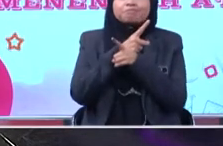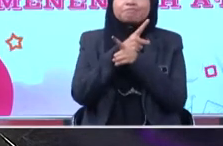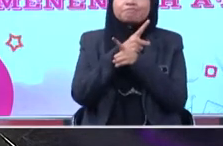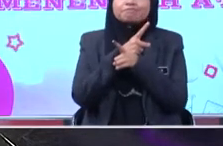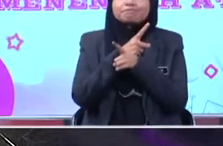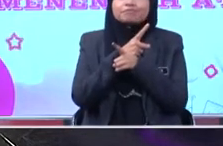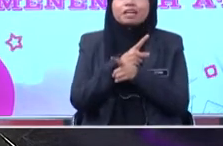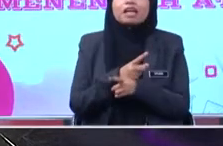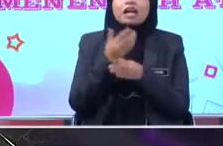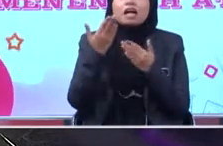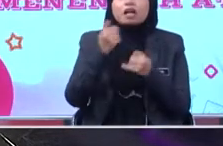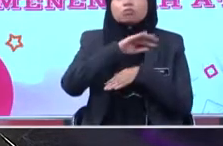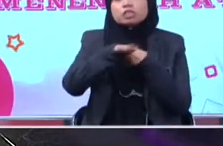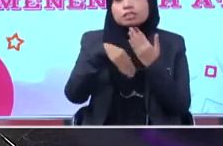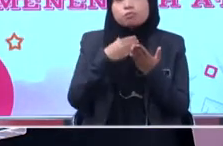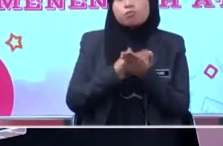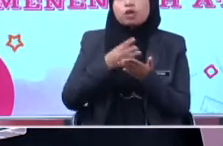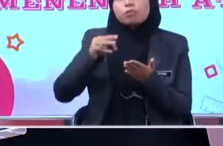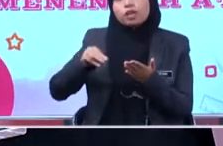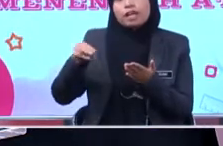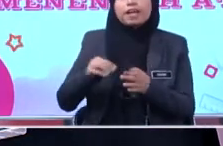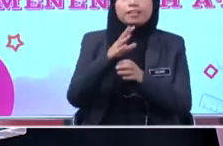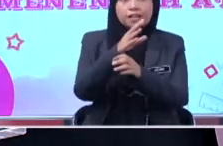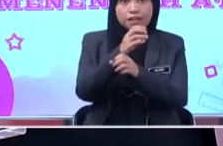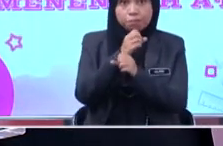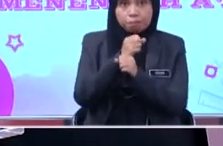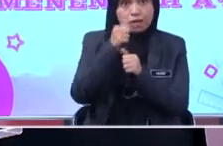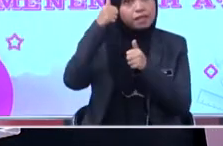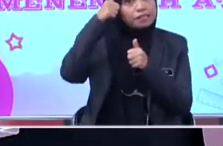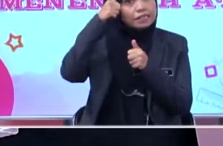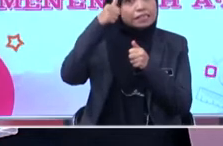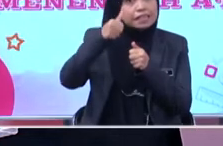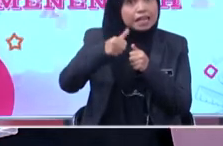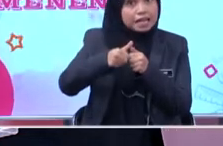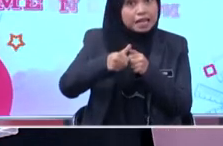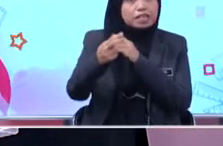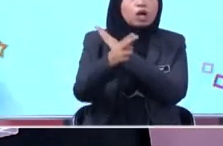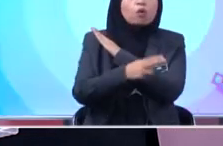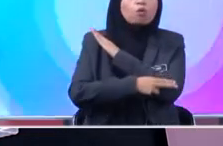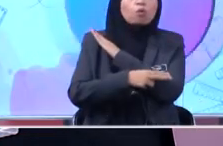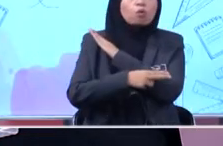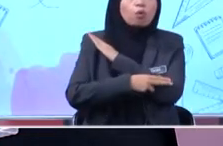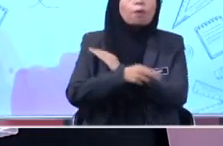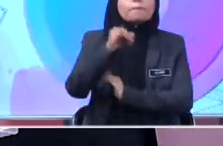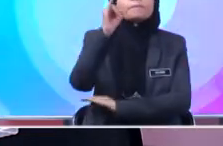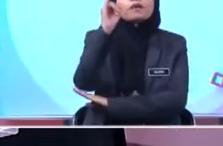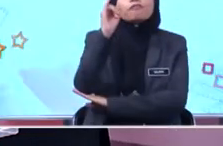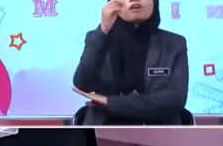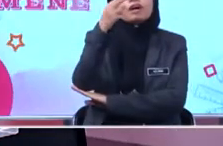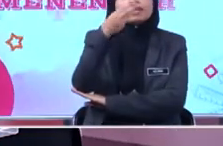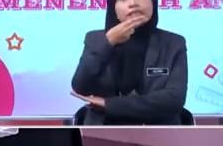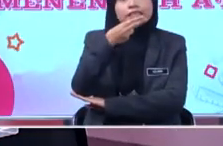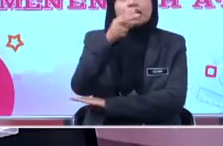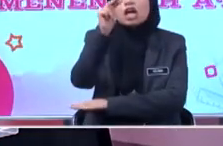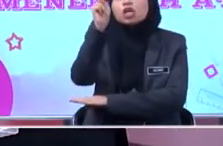rap pakaian anak di rumah dapat mengingat Iya hukum ikhfa Haqiqi dimana huruf nun mati